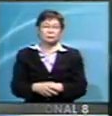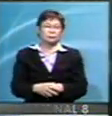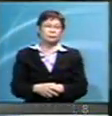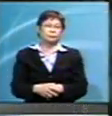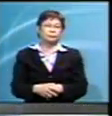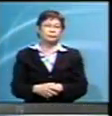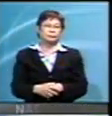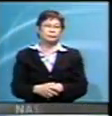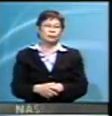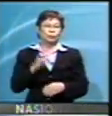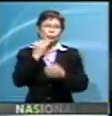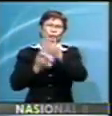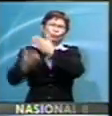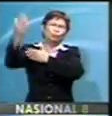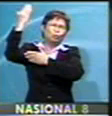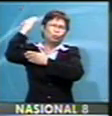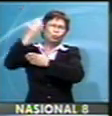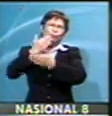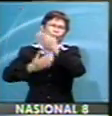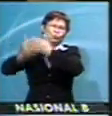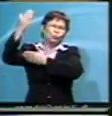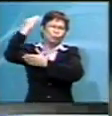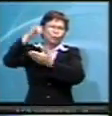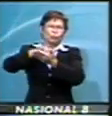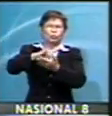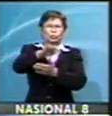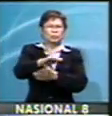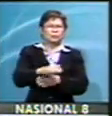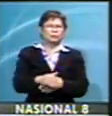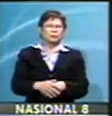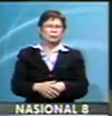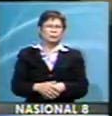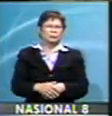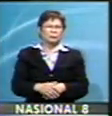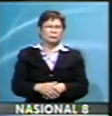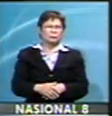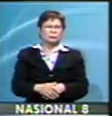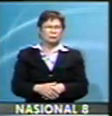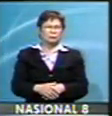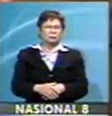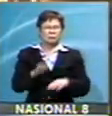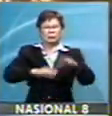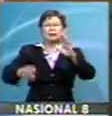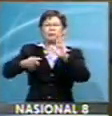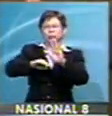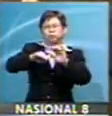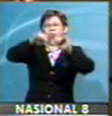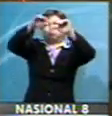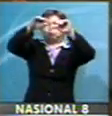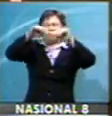biasa dulu tak itu tak ada naik atas ni dia terus naik